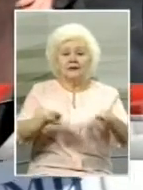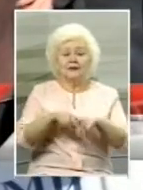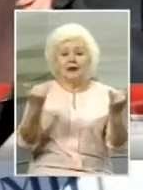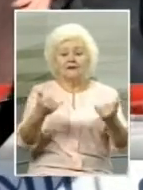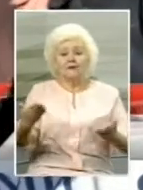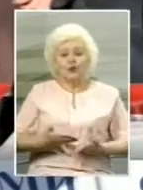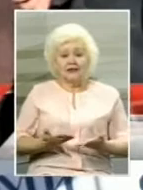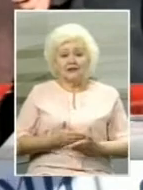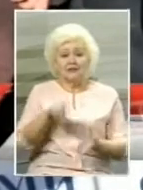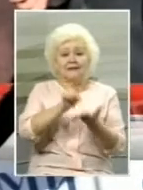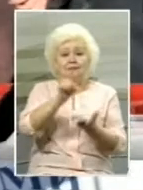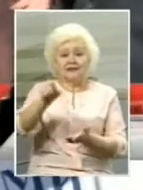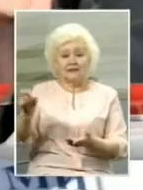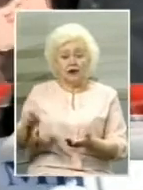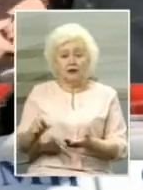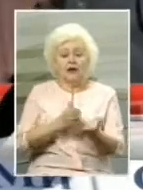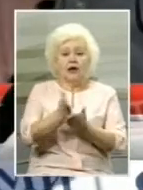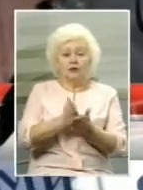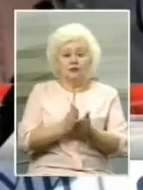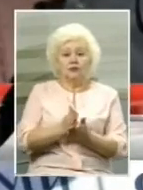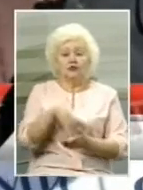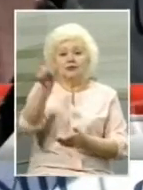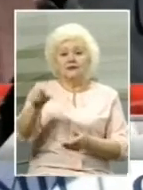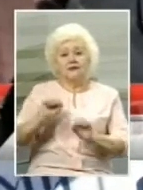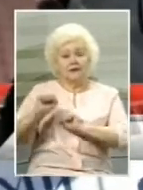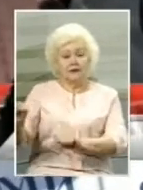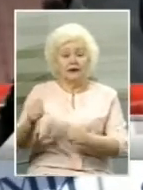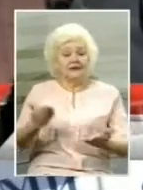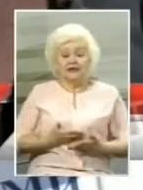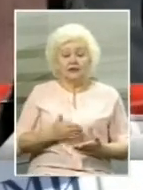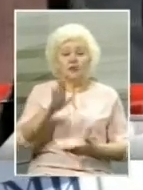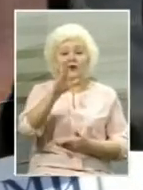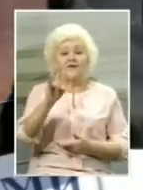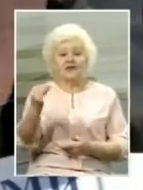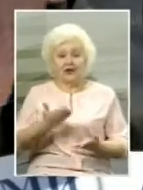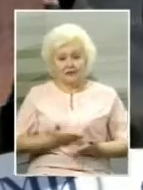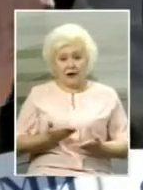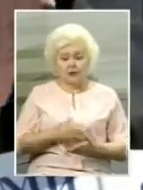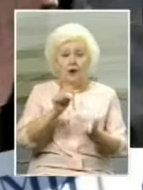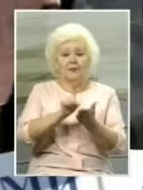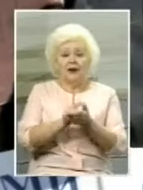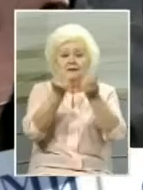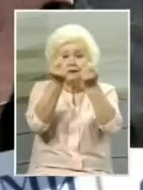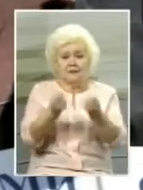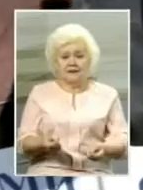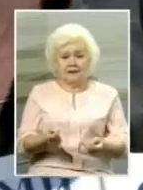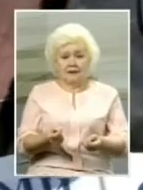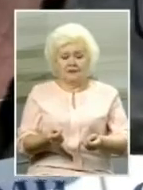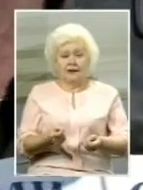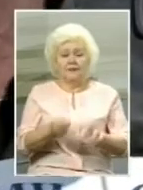сьогодні живуть пенсіонери служби цивільного захисту. Не живуть, а виживають. Пенсії дуже